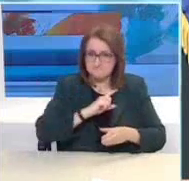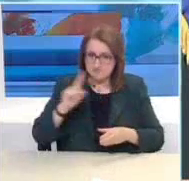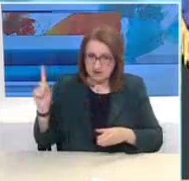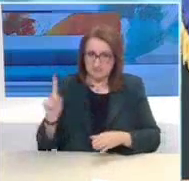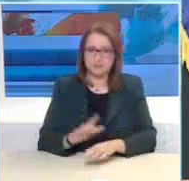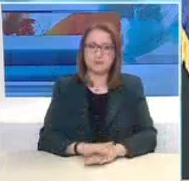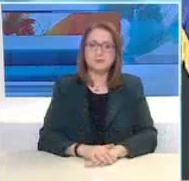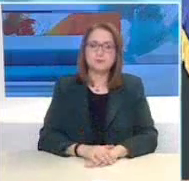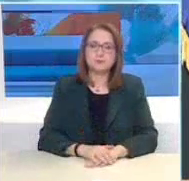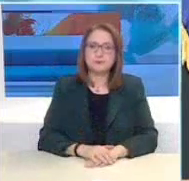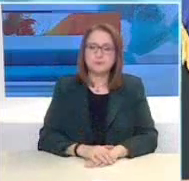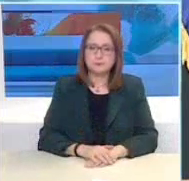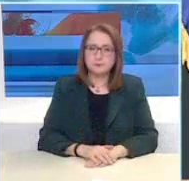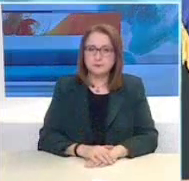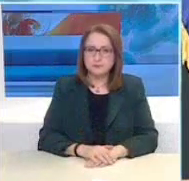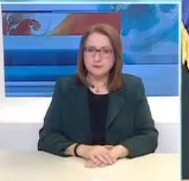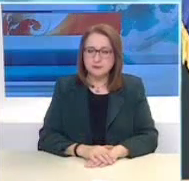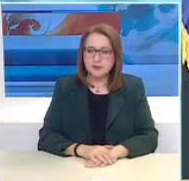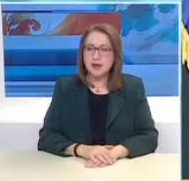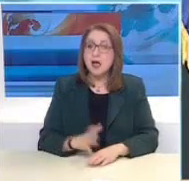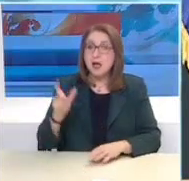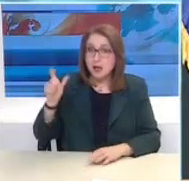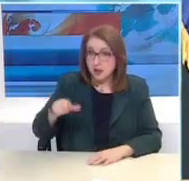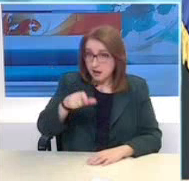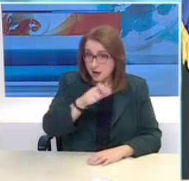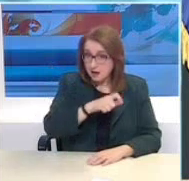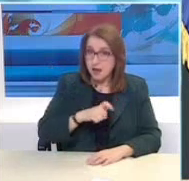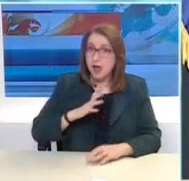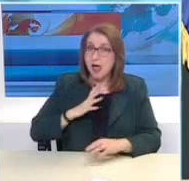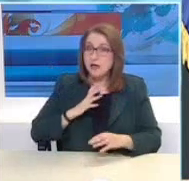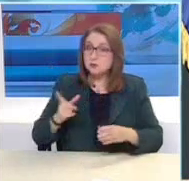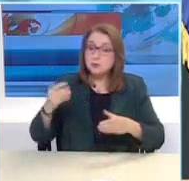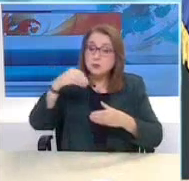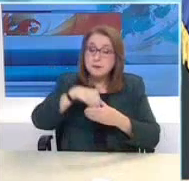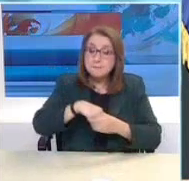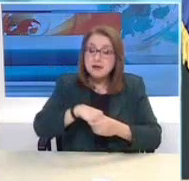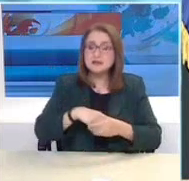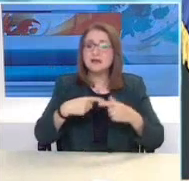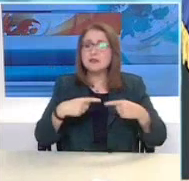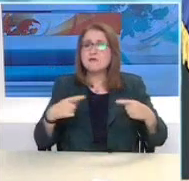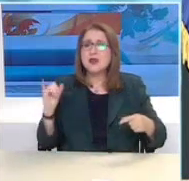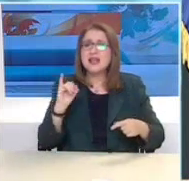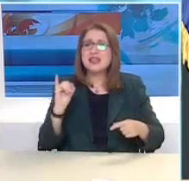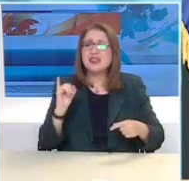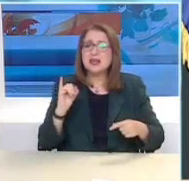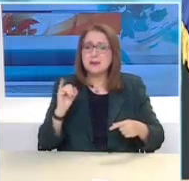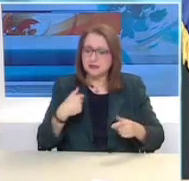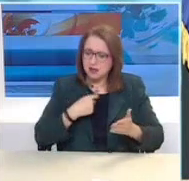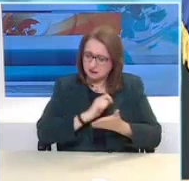πληθυσμούς. Σχετικά με συμπολίτες μας που διαβιούν και εκπαιδεύονται σε σωφρονιστικά ιδρύματα, για τα οποία υπήρξε μια